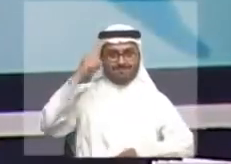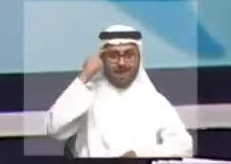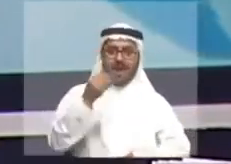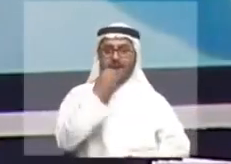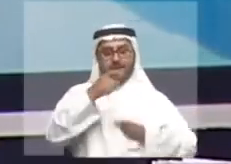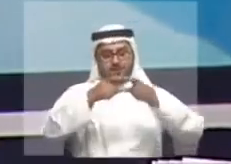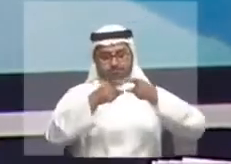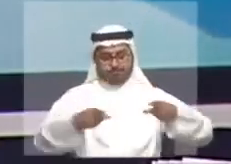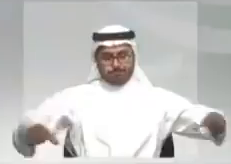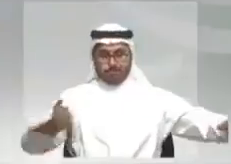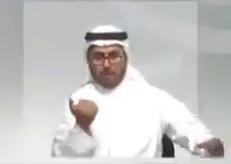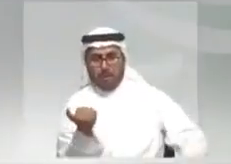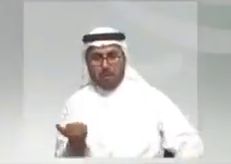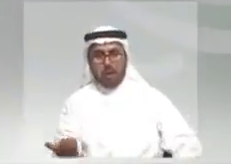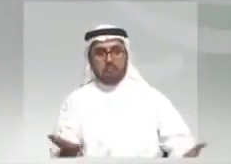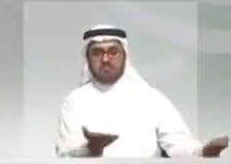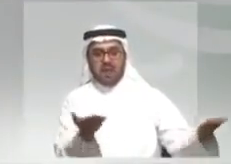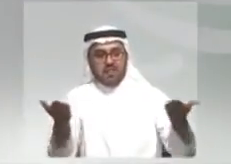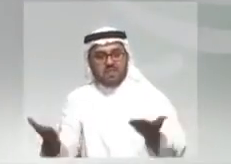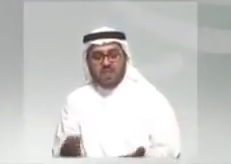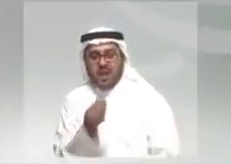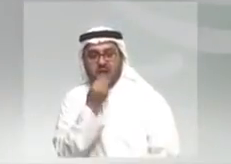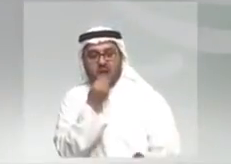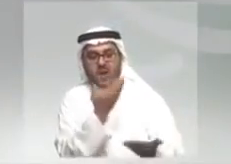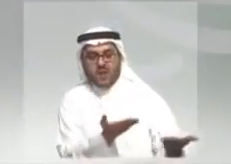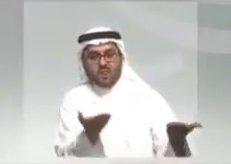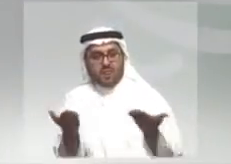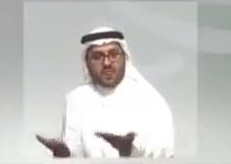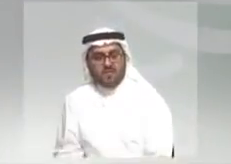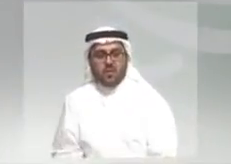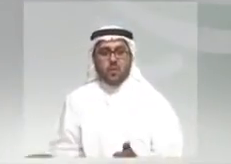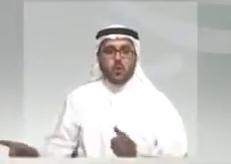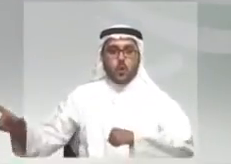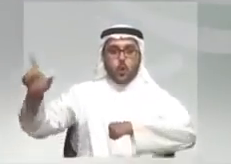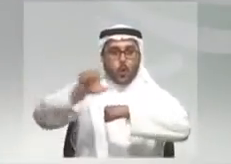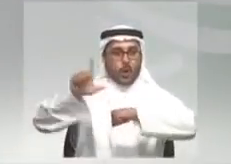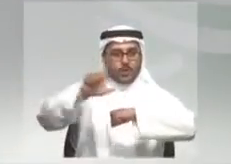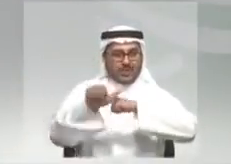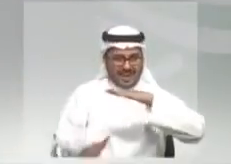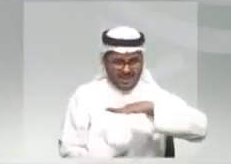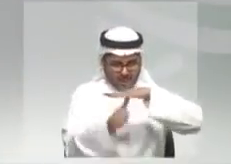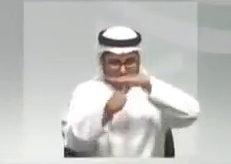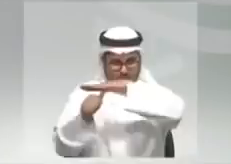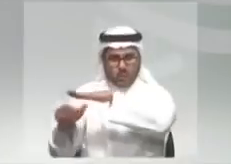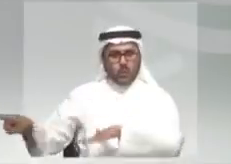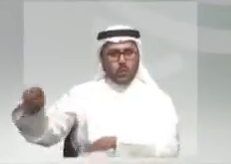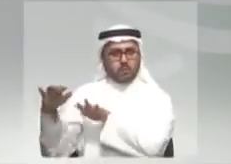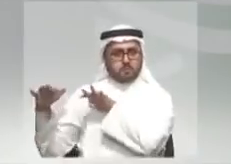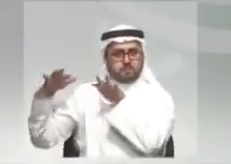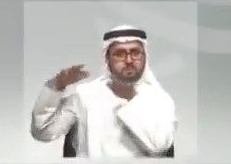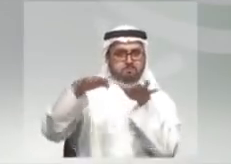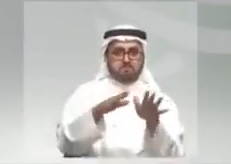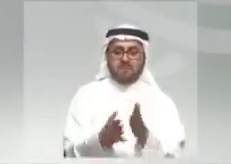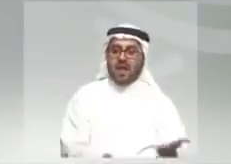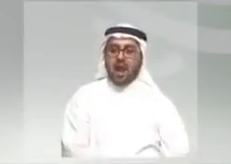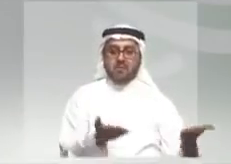غداء تكريما لإخوانه أصحاب الجلالة والفخامة والسمو قادة ورؤساء وفود الدول العربية المشاركين في